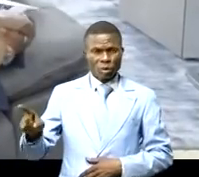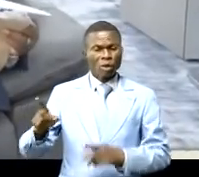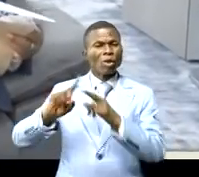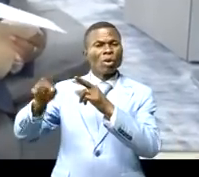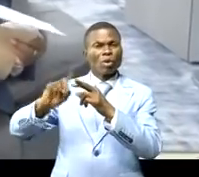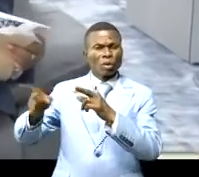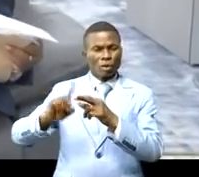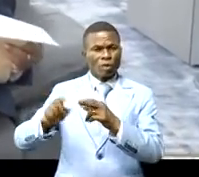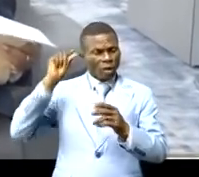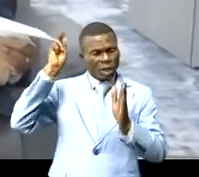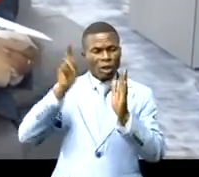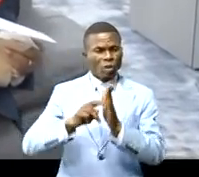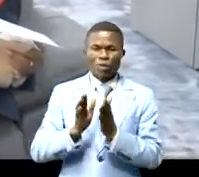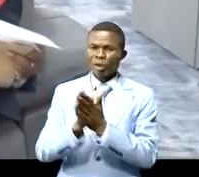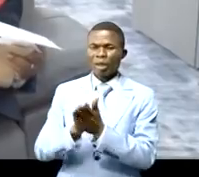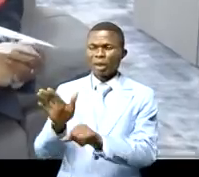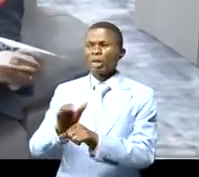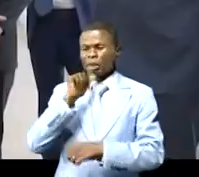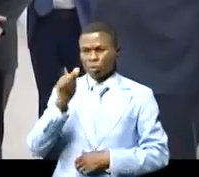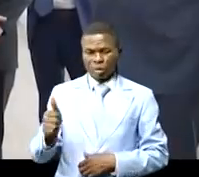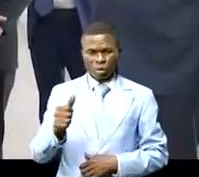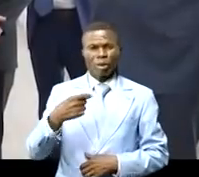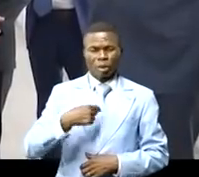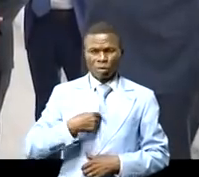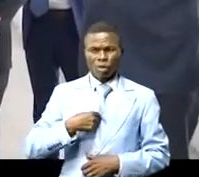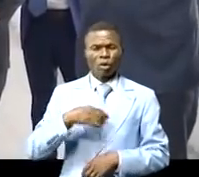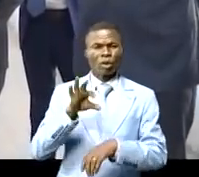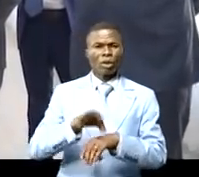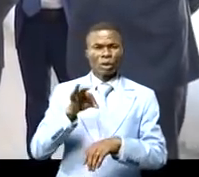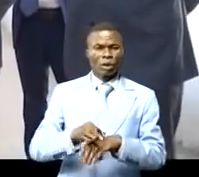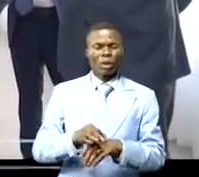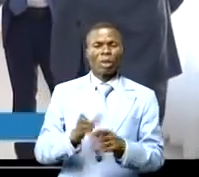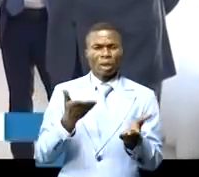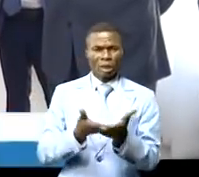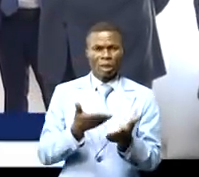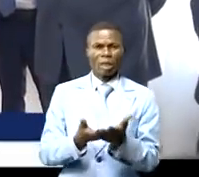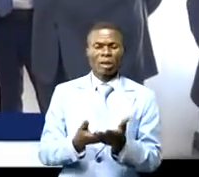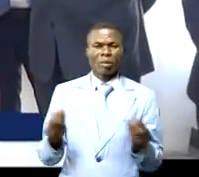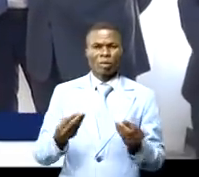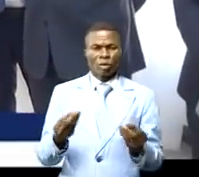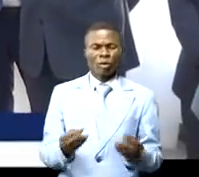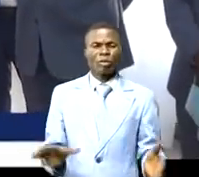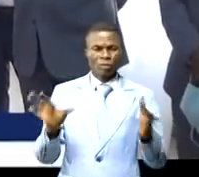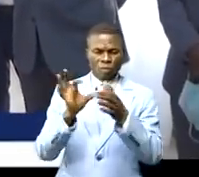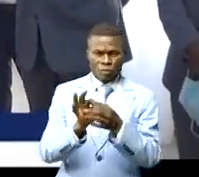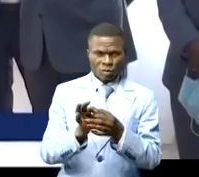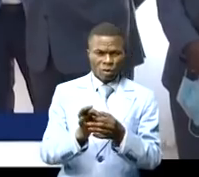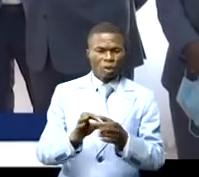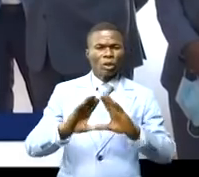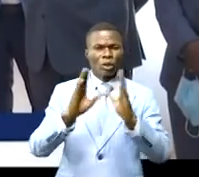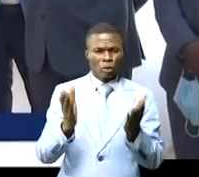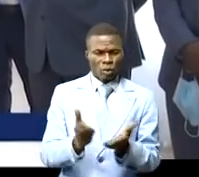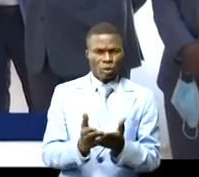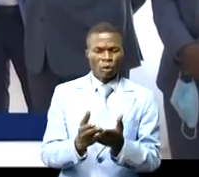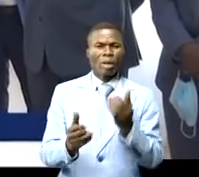abandonnées par le gouvernement central. Et moi, j'ai bien profité de cette invitation pour me familiariser avec